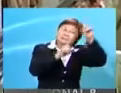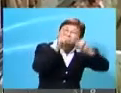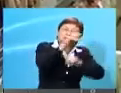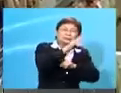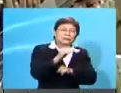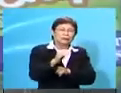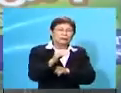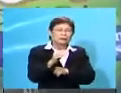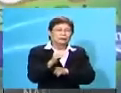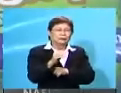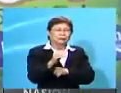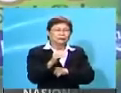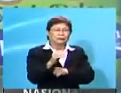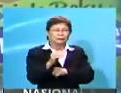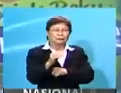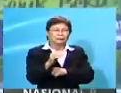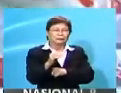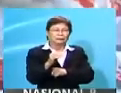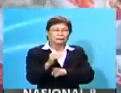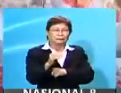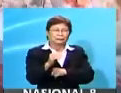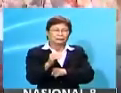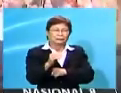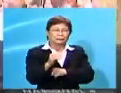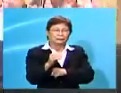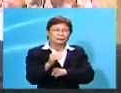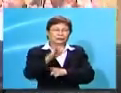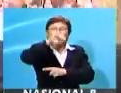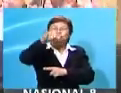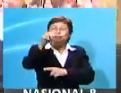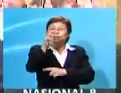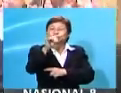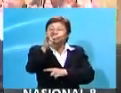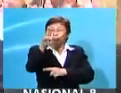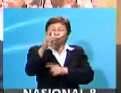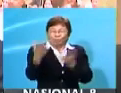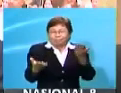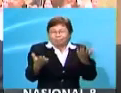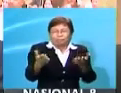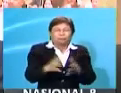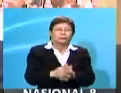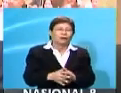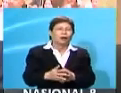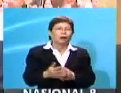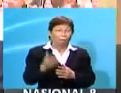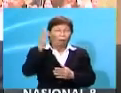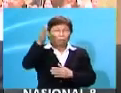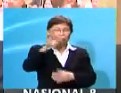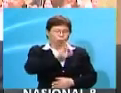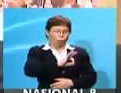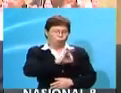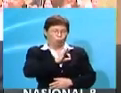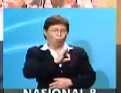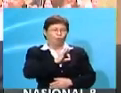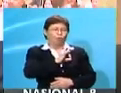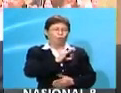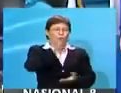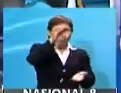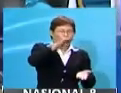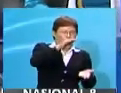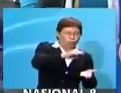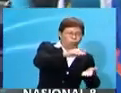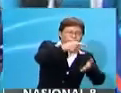jugaola ya ianya akan mendapat manfaat dari segi pengurangan